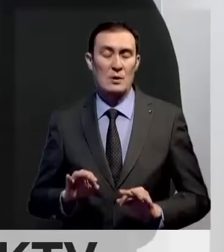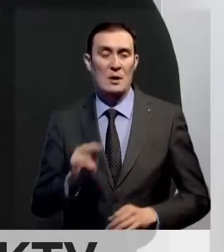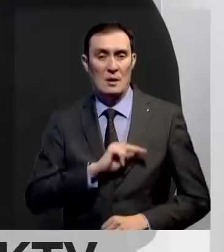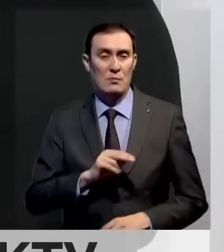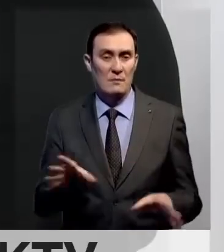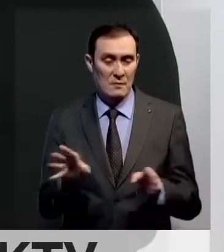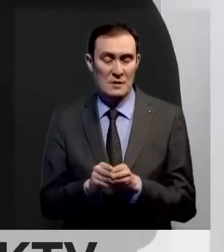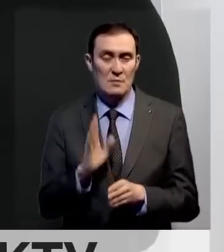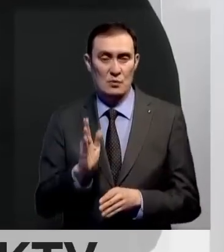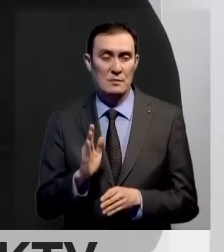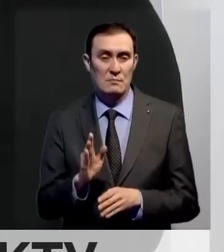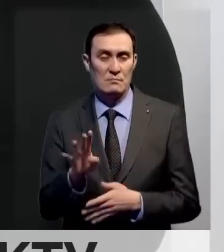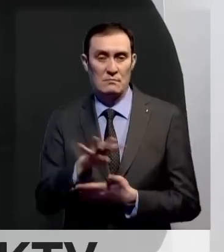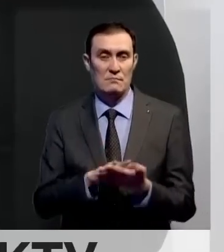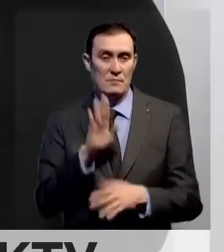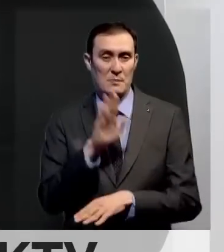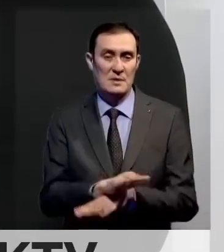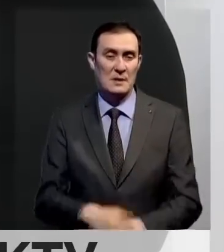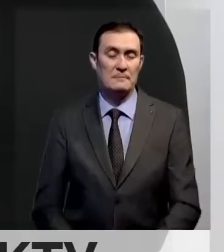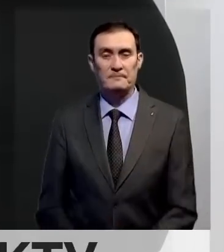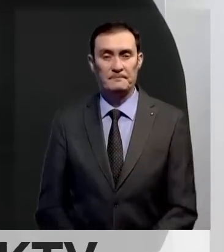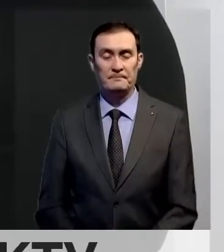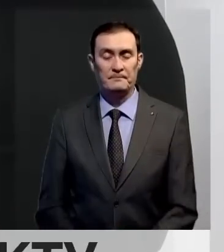и внесем предписание.